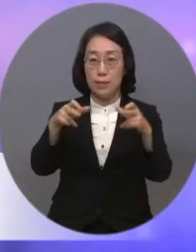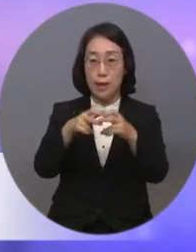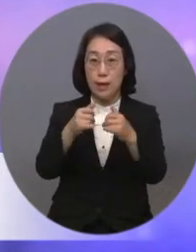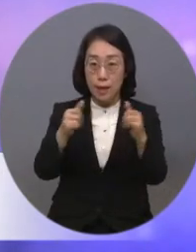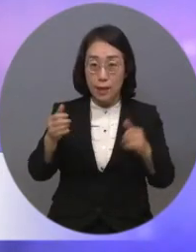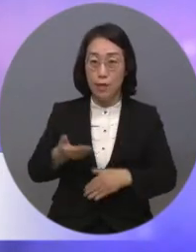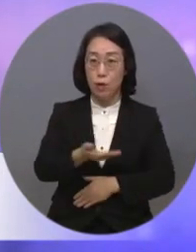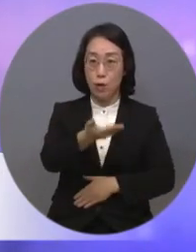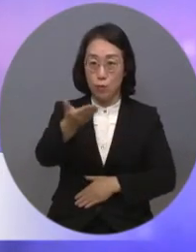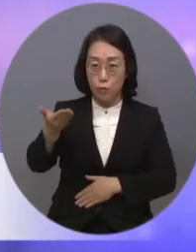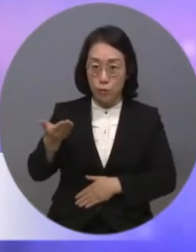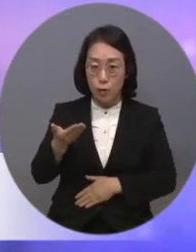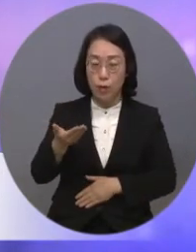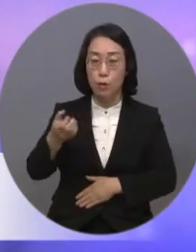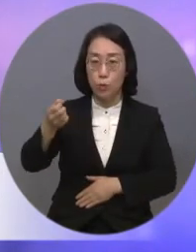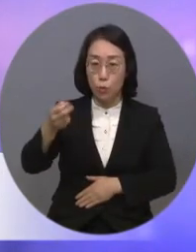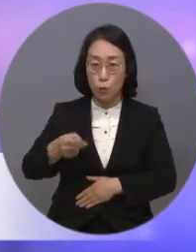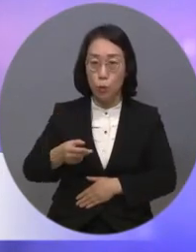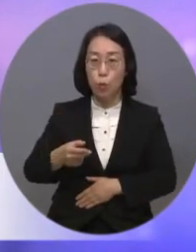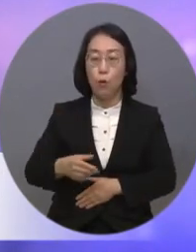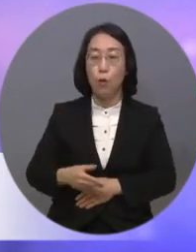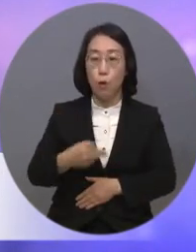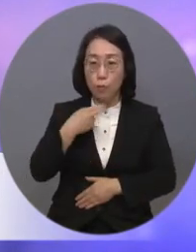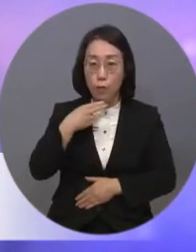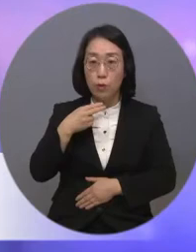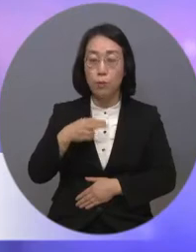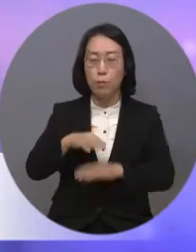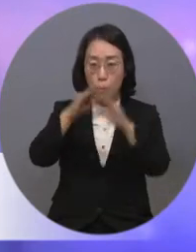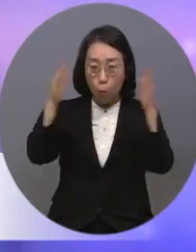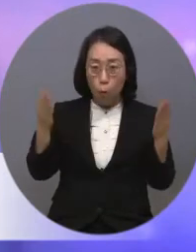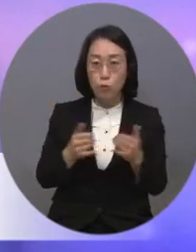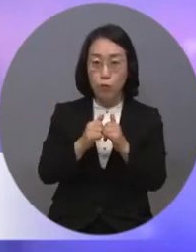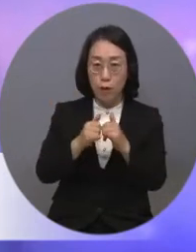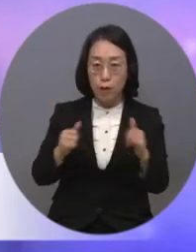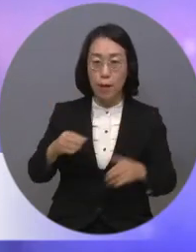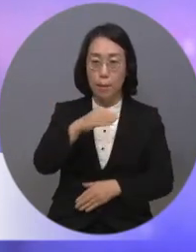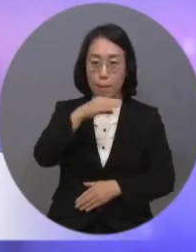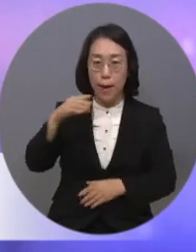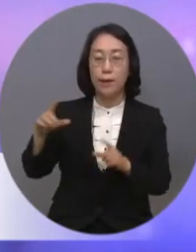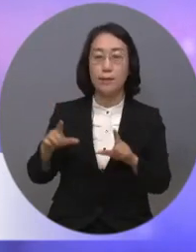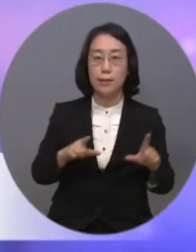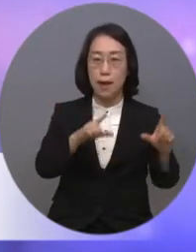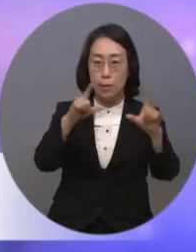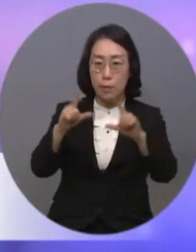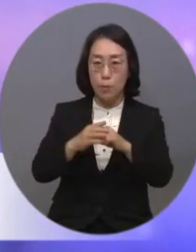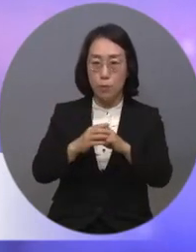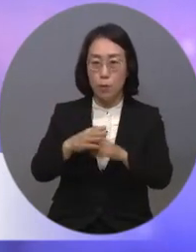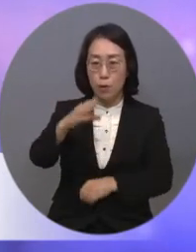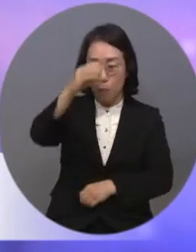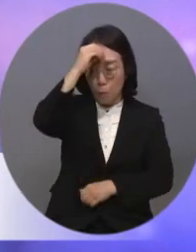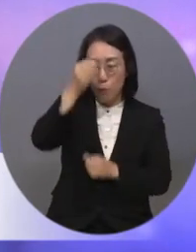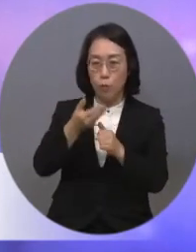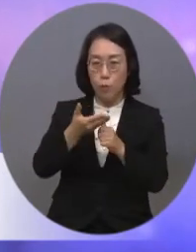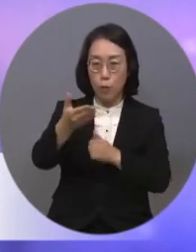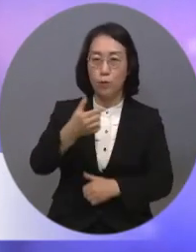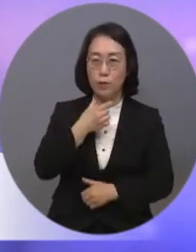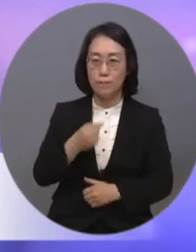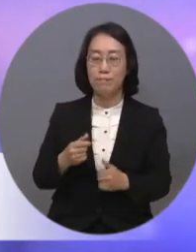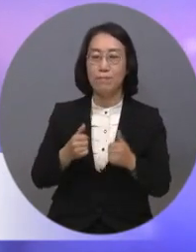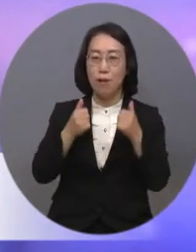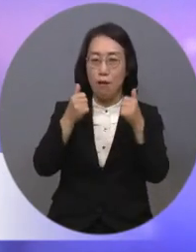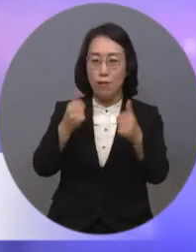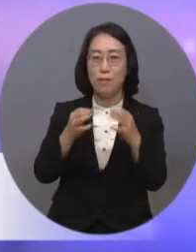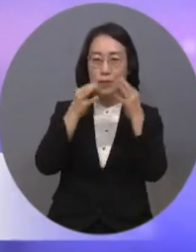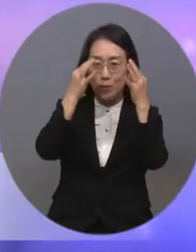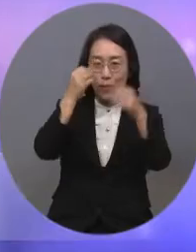장애인분들에게 혹은 일반인들에게도 올바로 사는 것이 무엇인가 하는 그런 본보기가 되도록 열심히 더